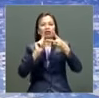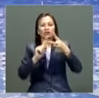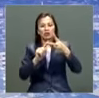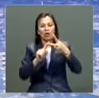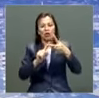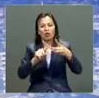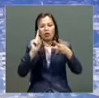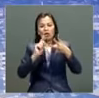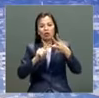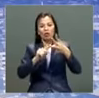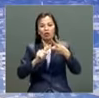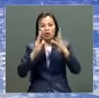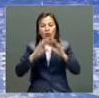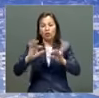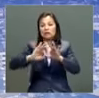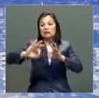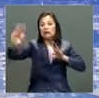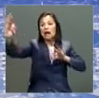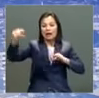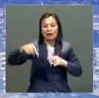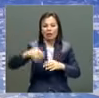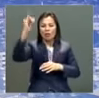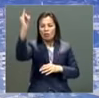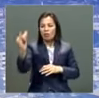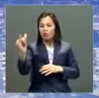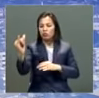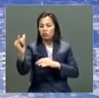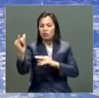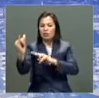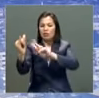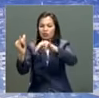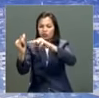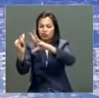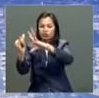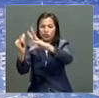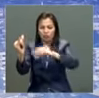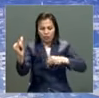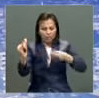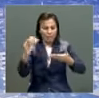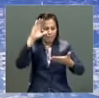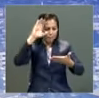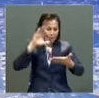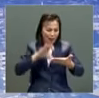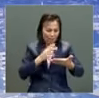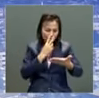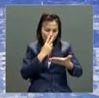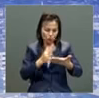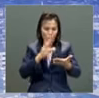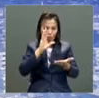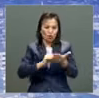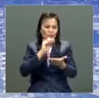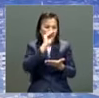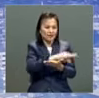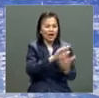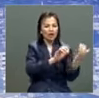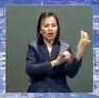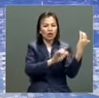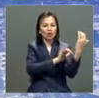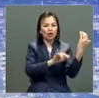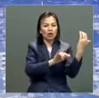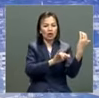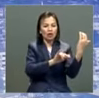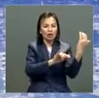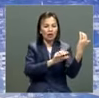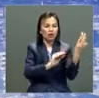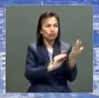แล้วแถมคนไข้อยู่ไกลๆส่งข้อมูลมาเอาแค่ภาพถ่ายมาโยงเข้ามาใส่ในเครื่องคอมพิวเตอร์วันนี้ศิริราชพยาบ